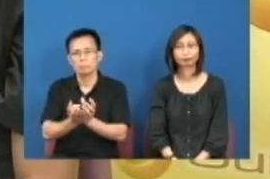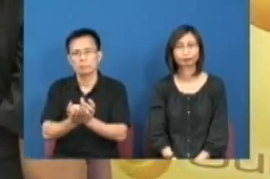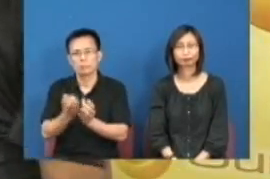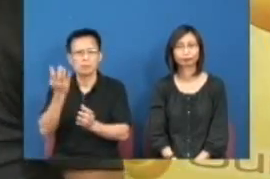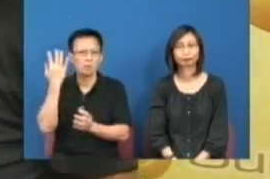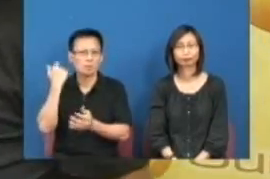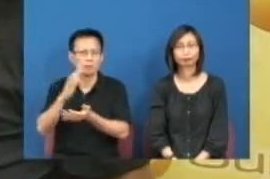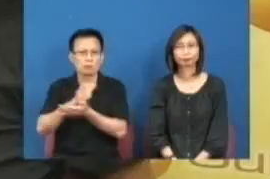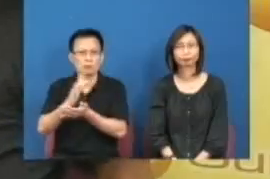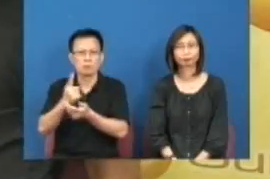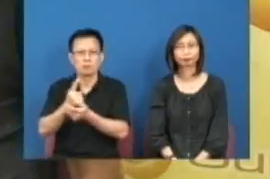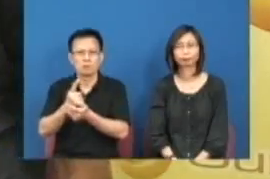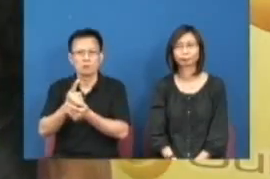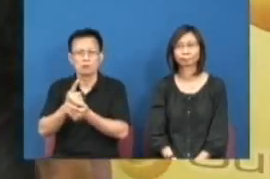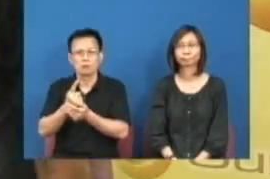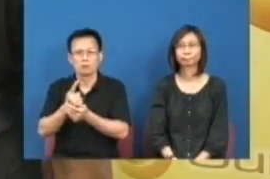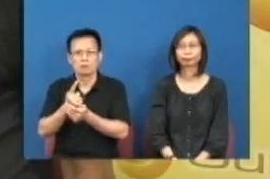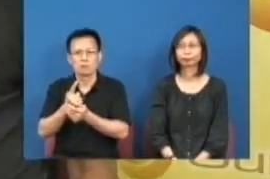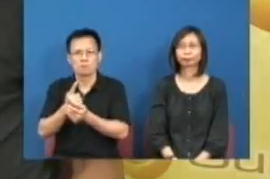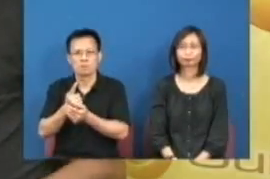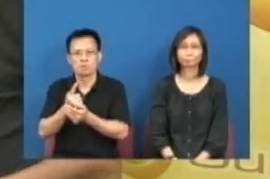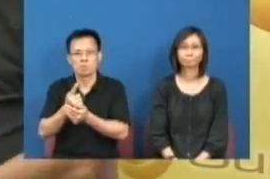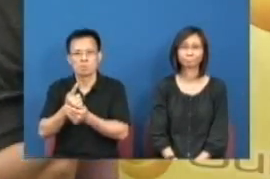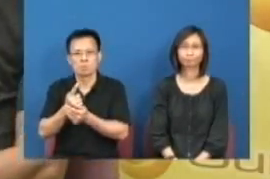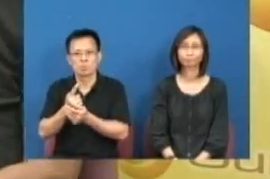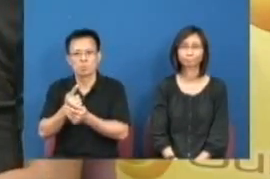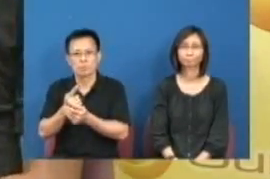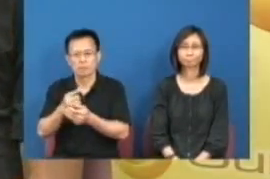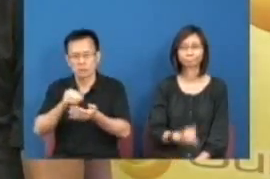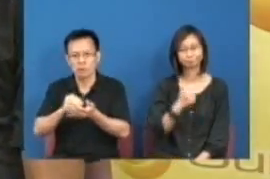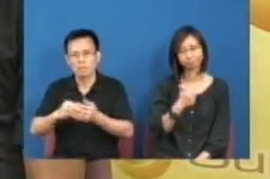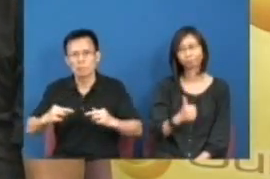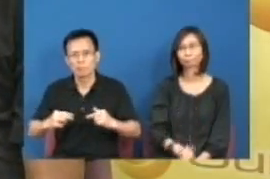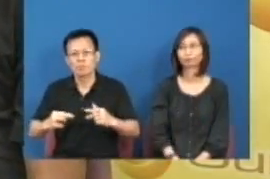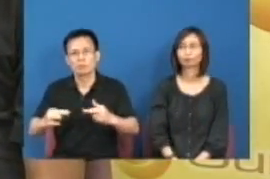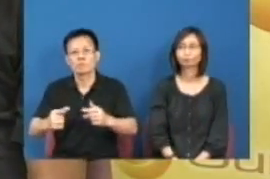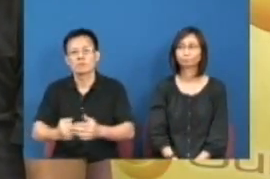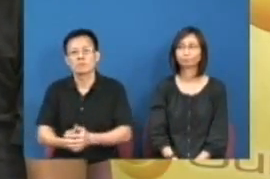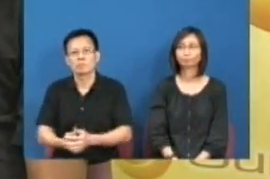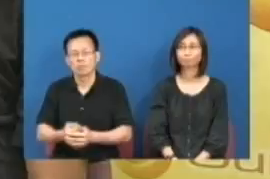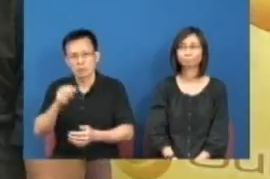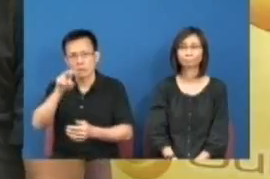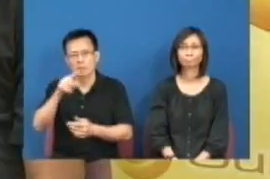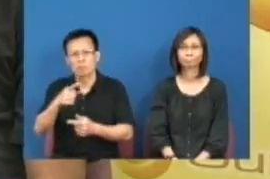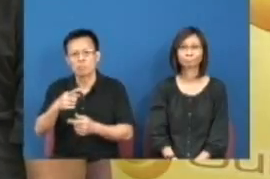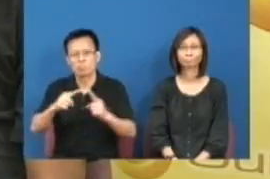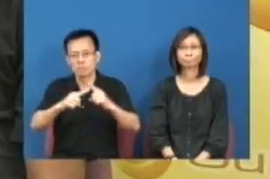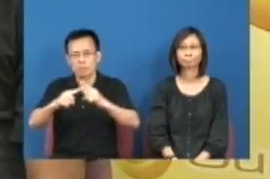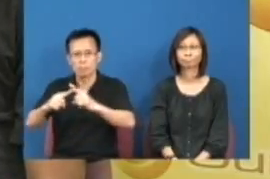舊年簽咗成聯盟之後嘅一個。必然的發展啦，係咪？你睇到民主黨